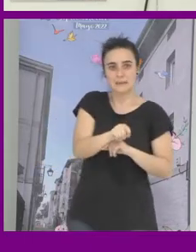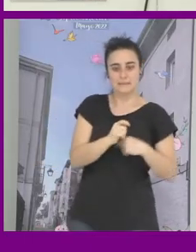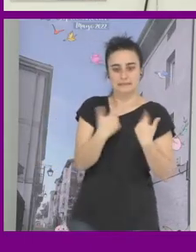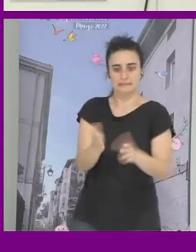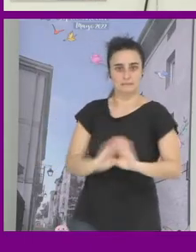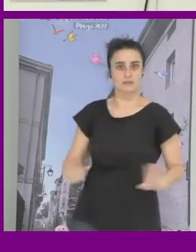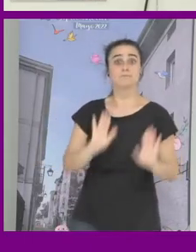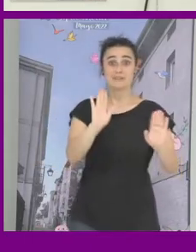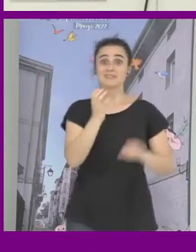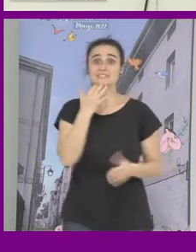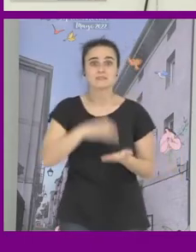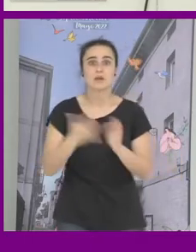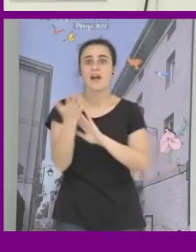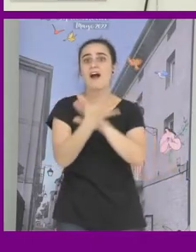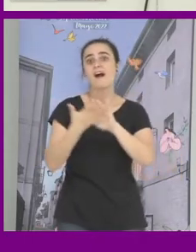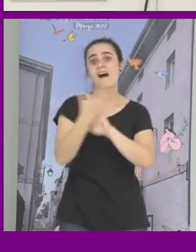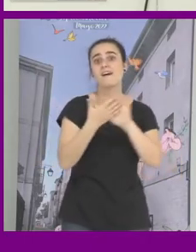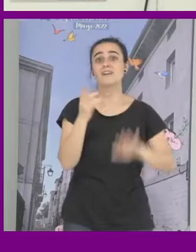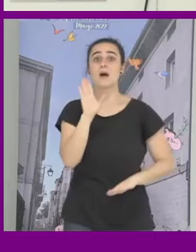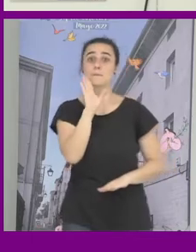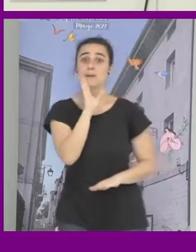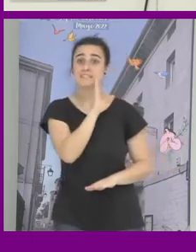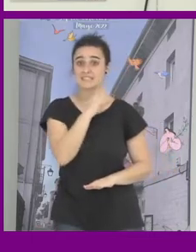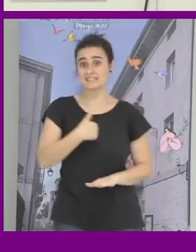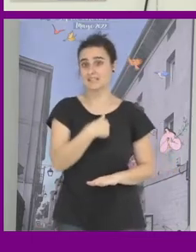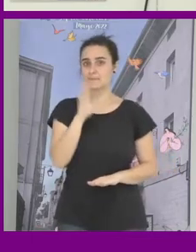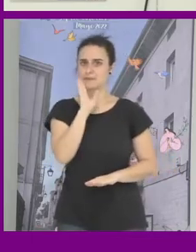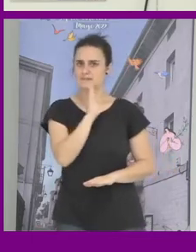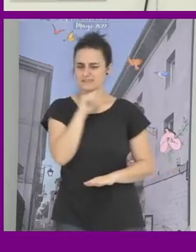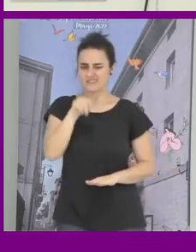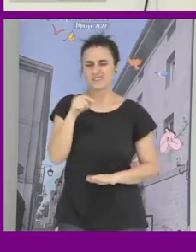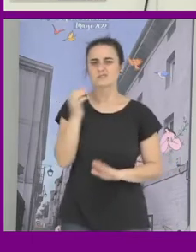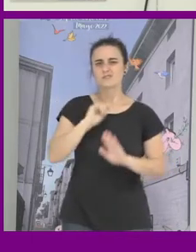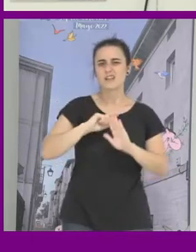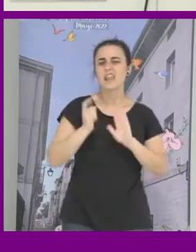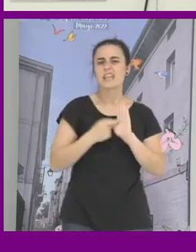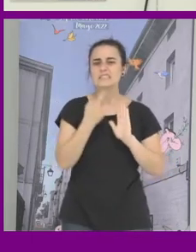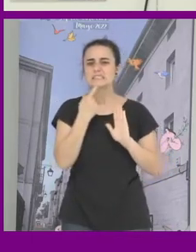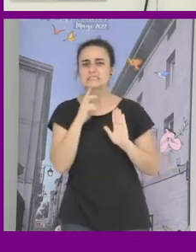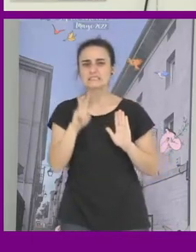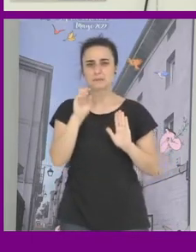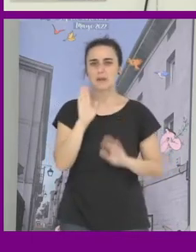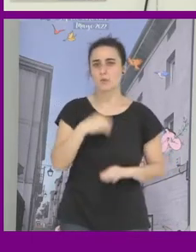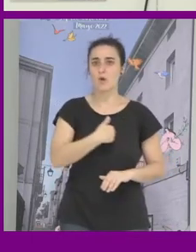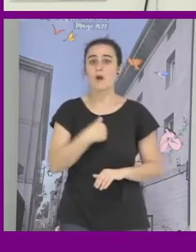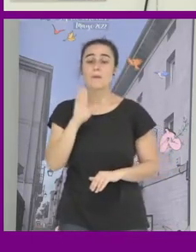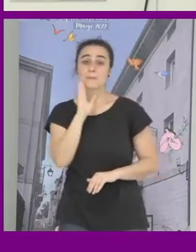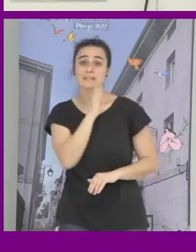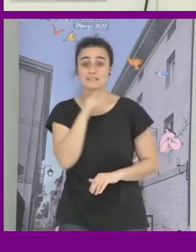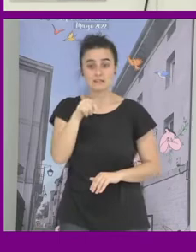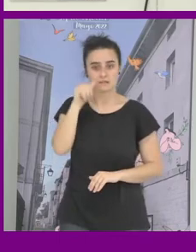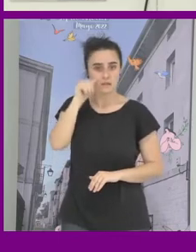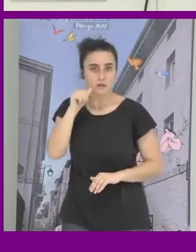kasuan, legearen arabera ama izatea eta simbolikoki ama izatea haurdunaldia daramana eta erditzen duenak,